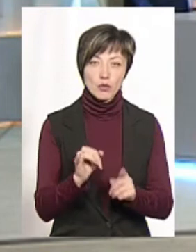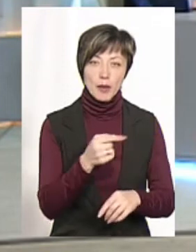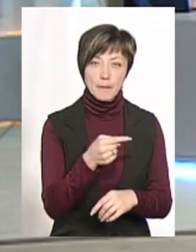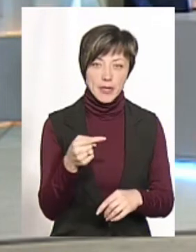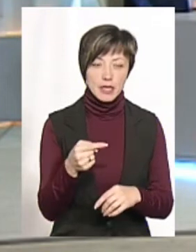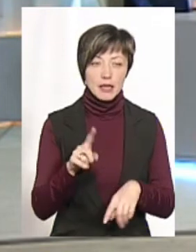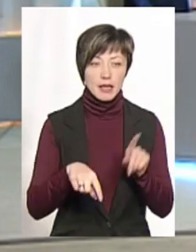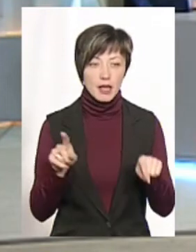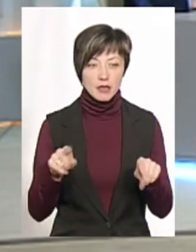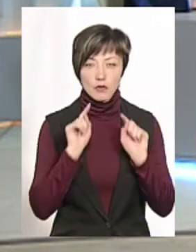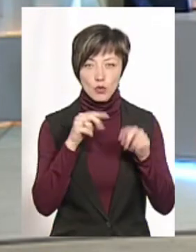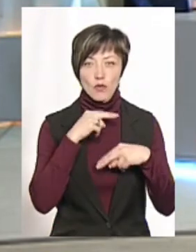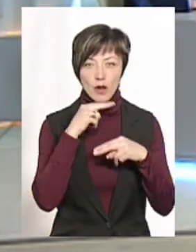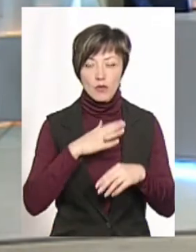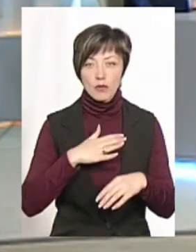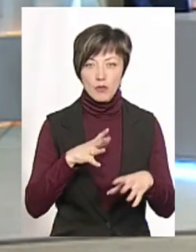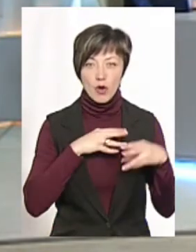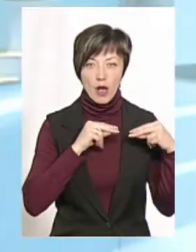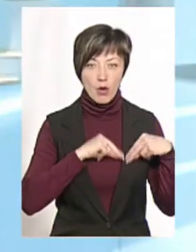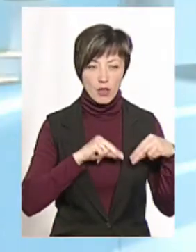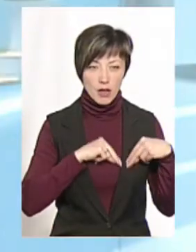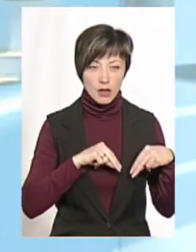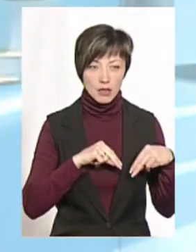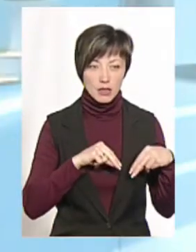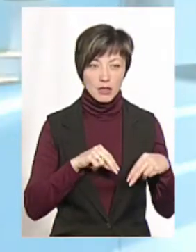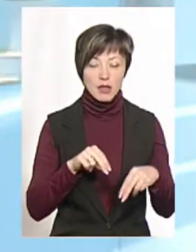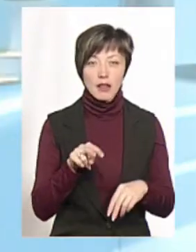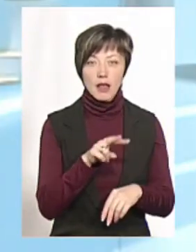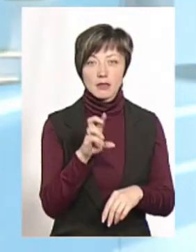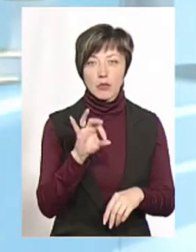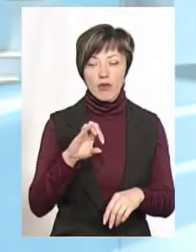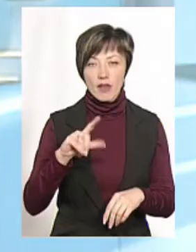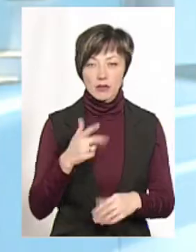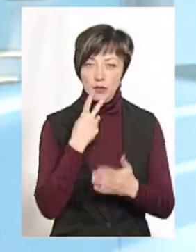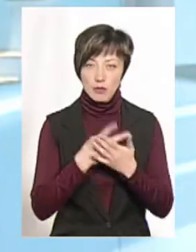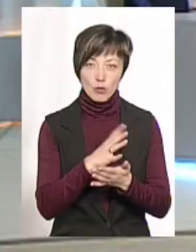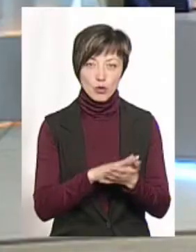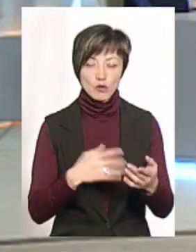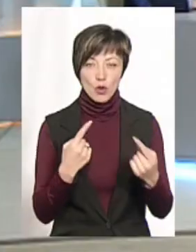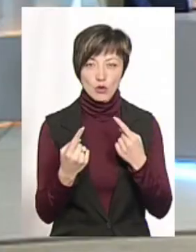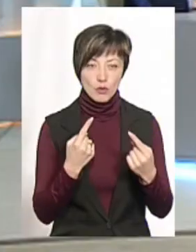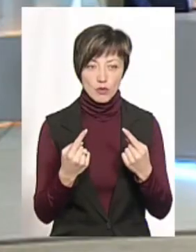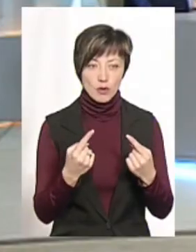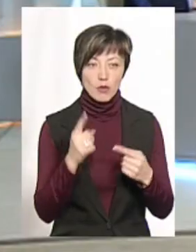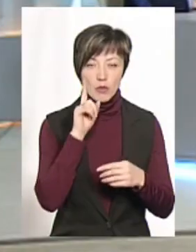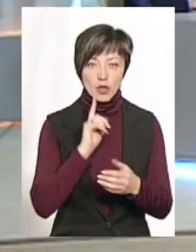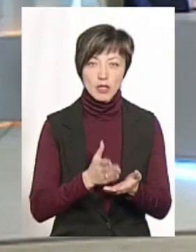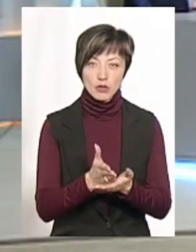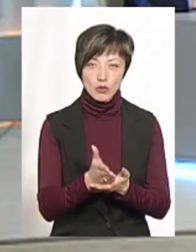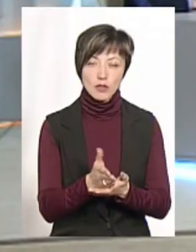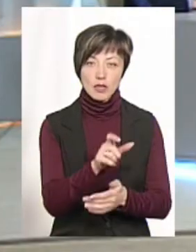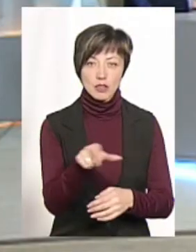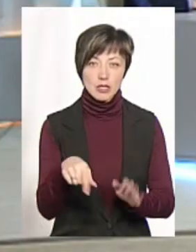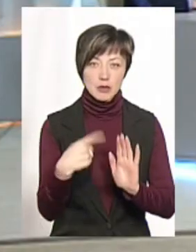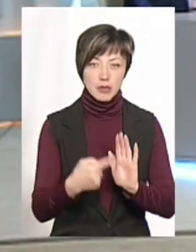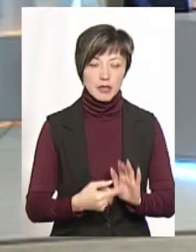мінуси. На деякі з них звернула увагу моя колега Леся Боровець. Подивимося і продовжимо розмову, поки налаштовуються